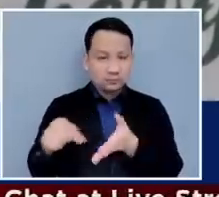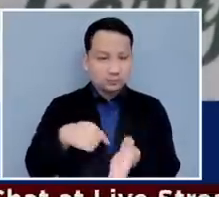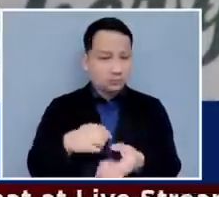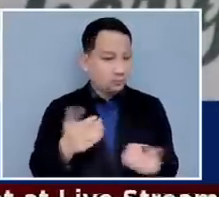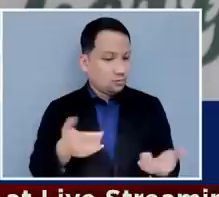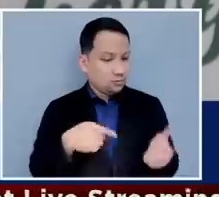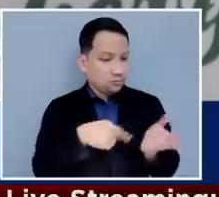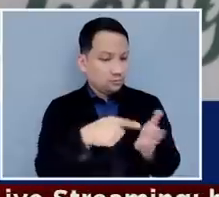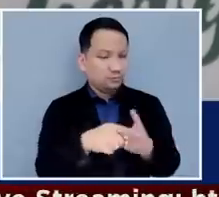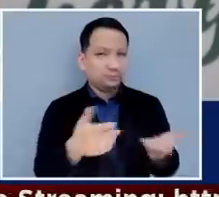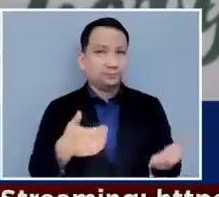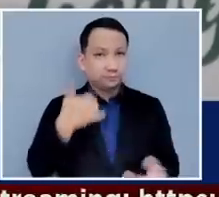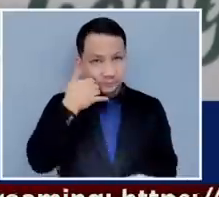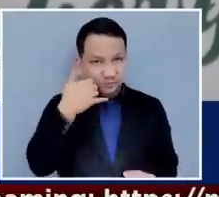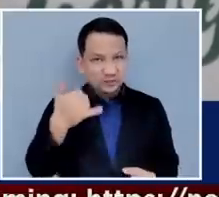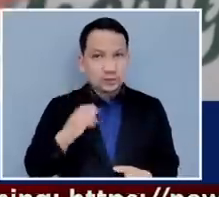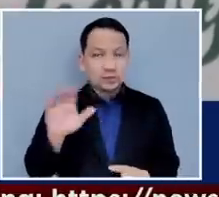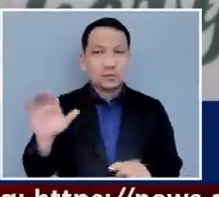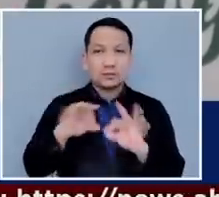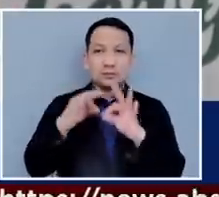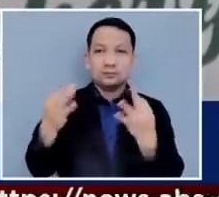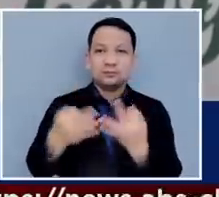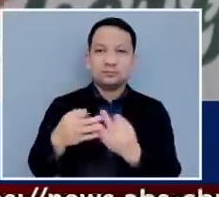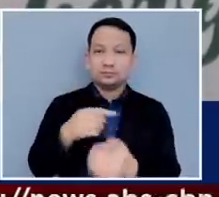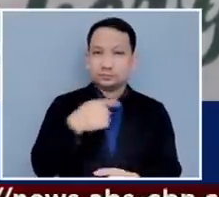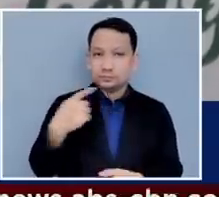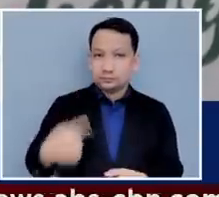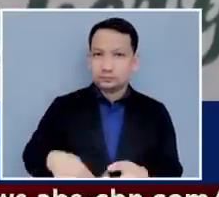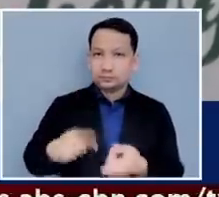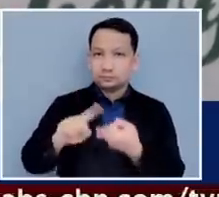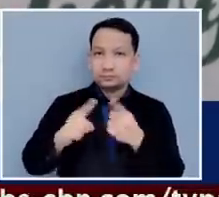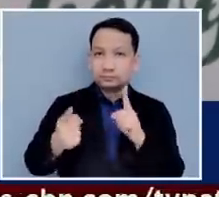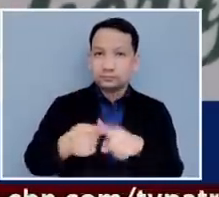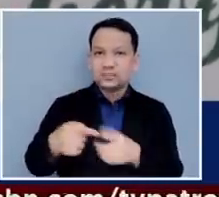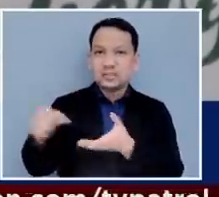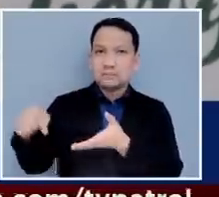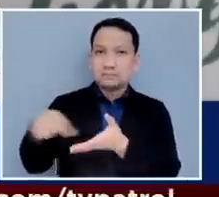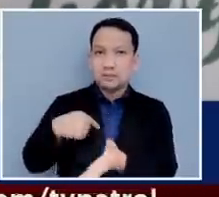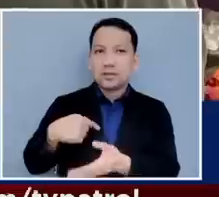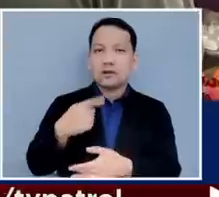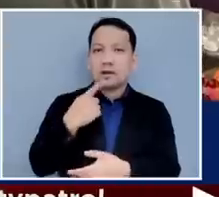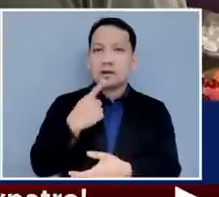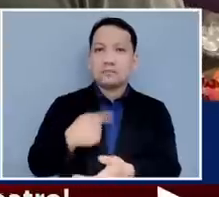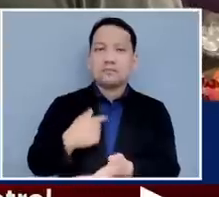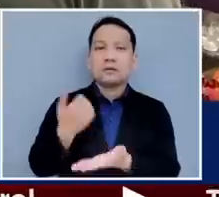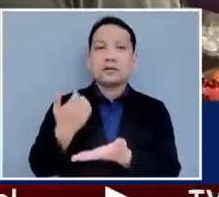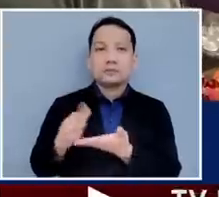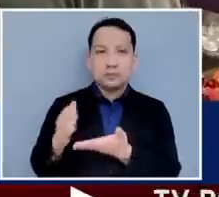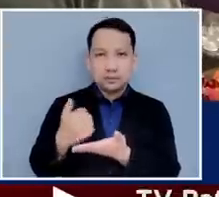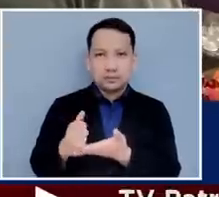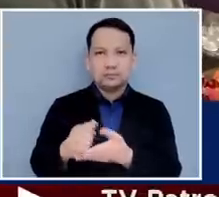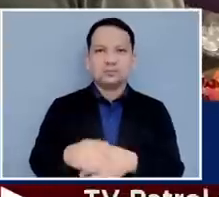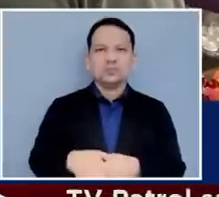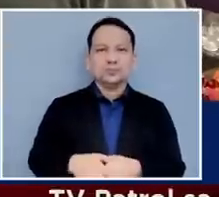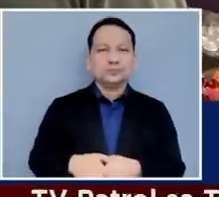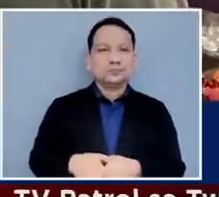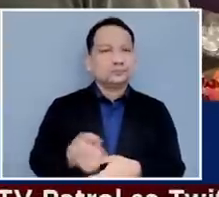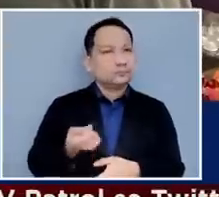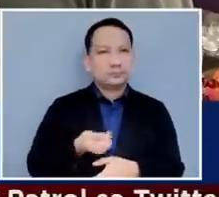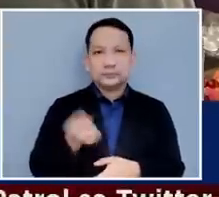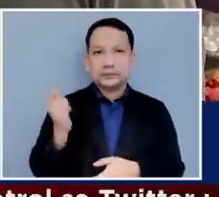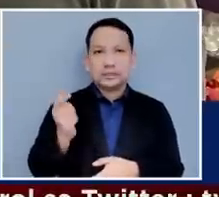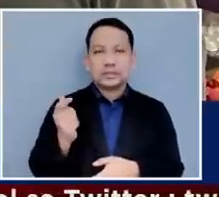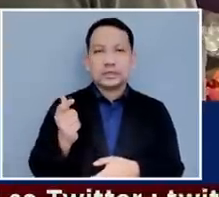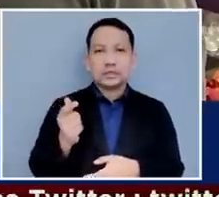pambayad, tatawag sila sa pamilya na sa China, sa kaibigan. Kailangan mong bayaran yung ginastos. Na-dismiss ang kaso laban kay